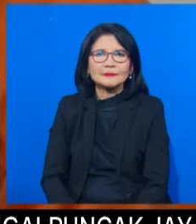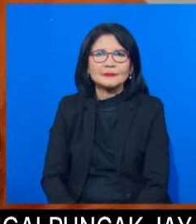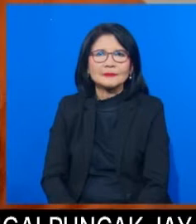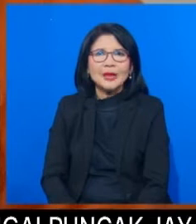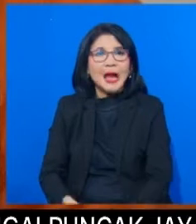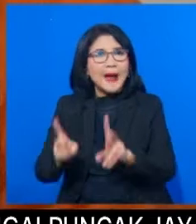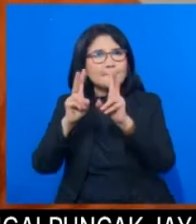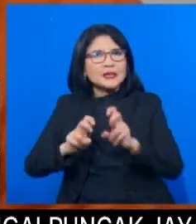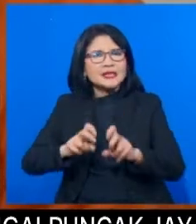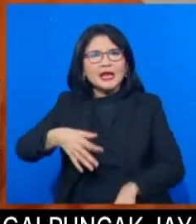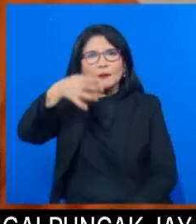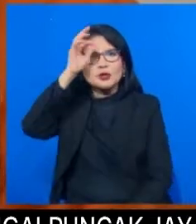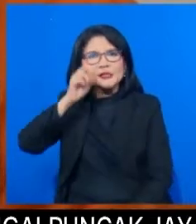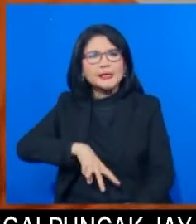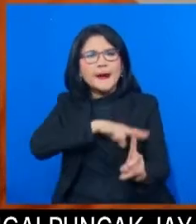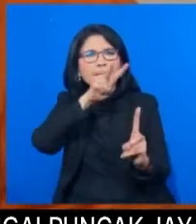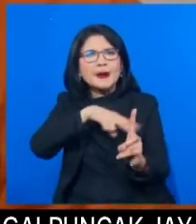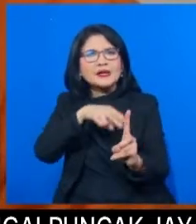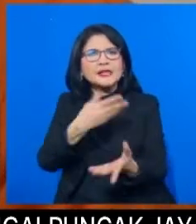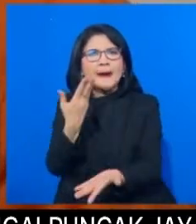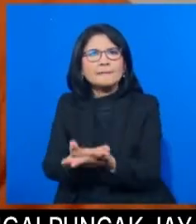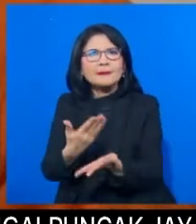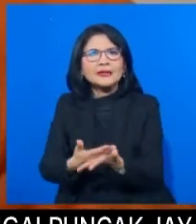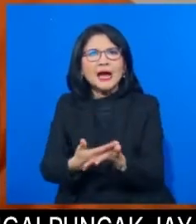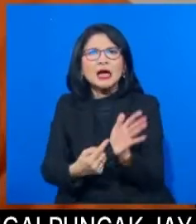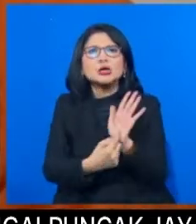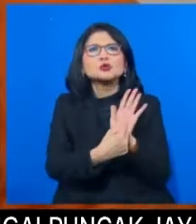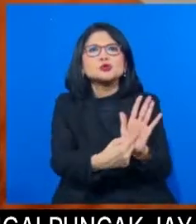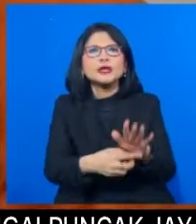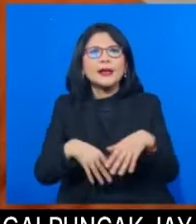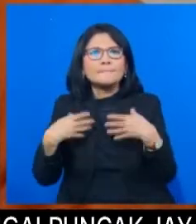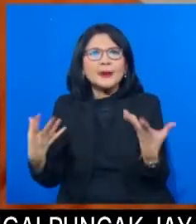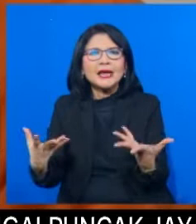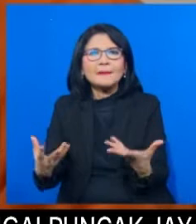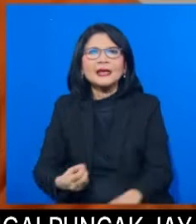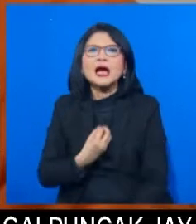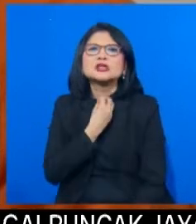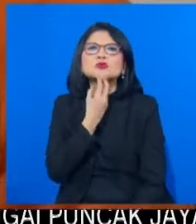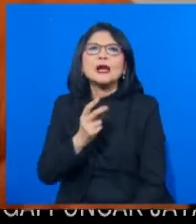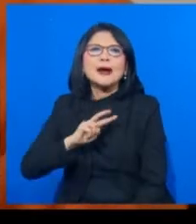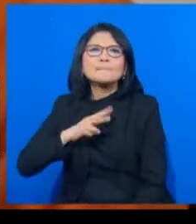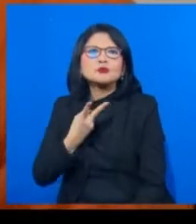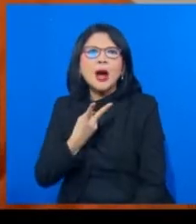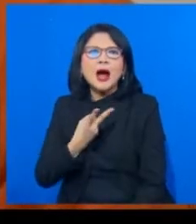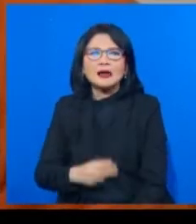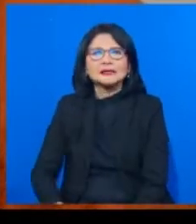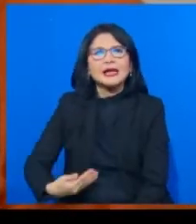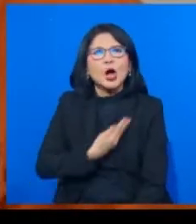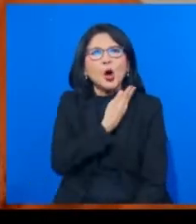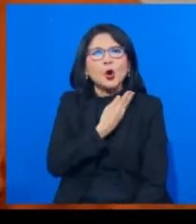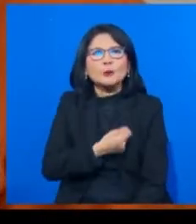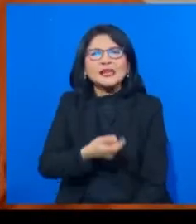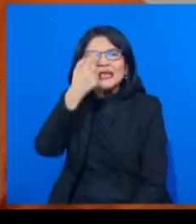Penyidik polisi yang saat itu memeriksanya meminta Wawan memeragakan bagaimana dirinya menjadi Aki Banyu, sehingga banyak korbannya percaya